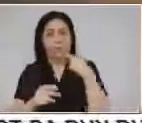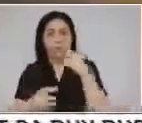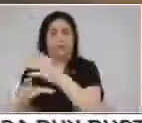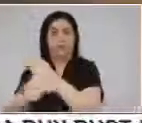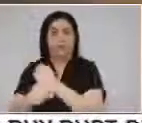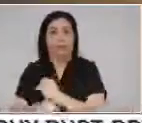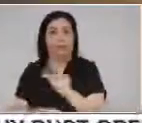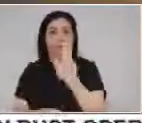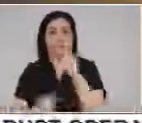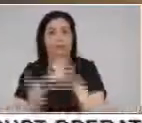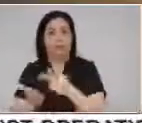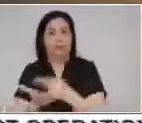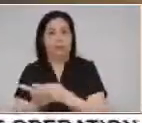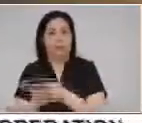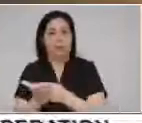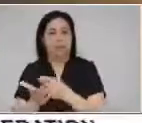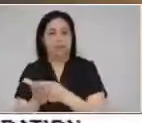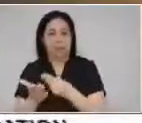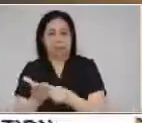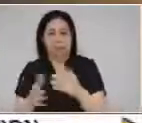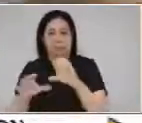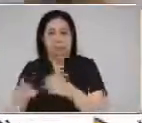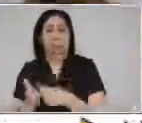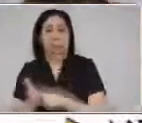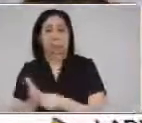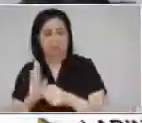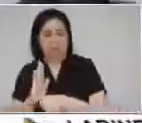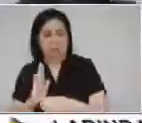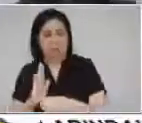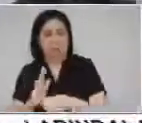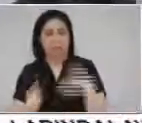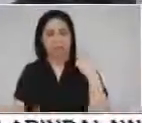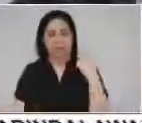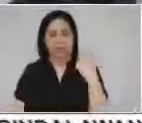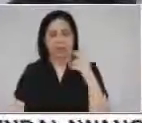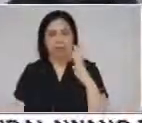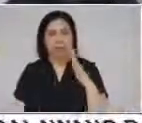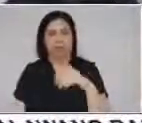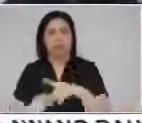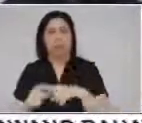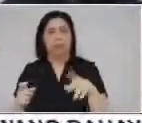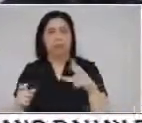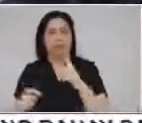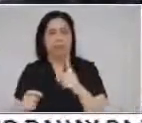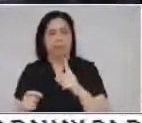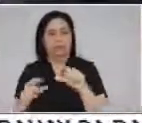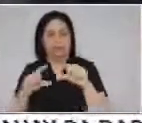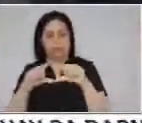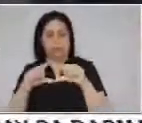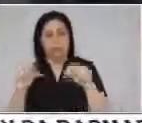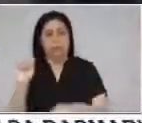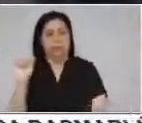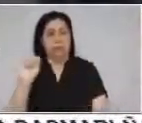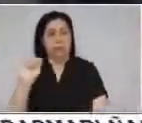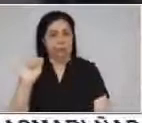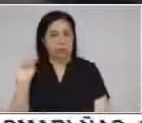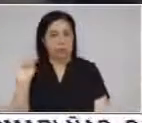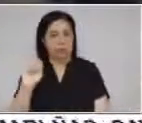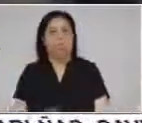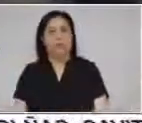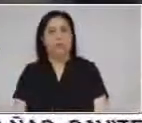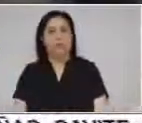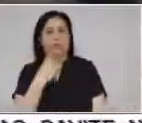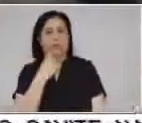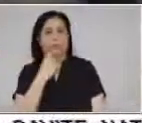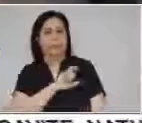ng mga kababaihan sa Islamabad, Pakistan. Ang pagsabog ay nangyari sa Muslim community ng Dasht e Barchi.